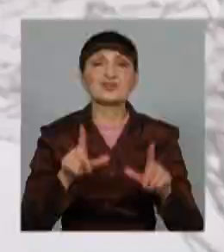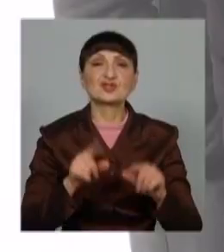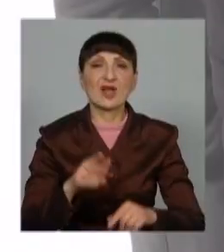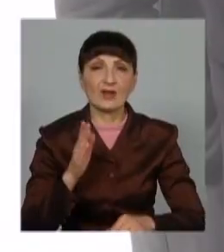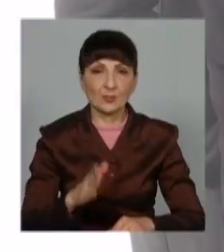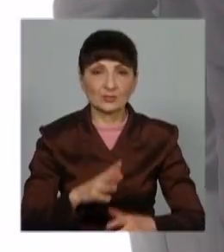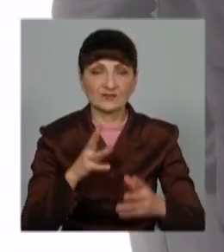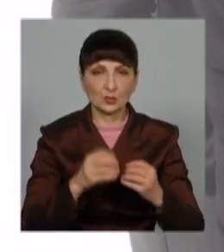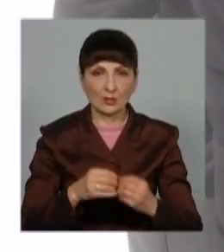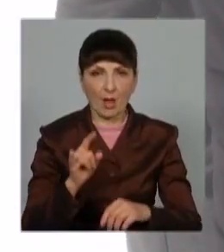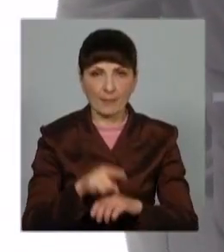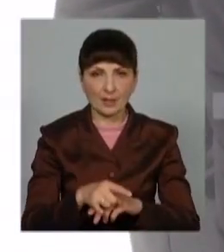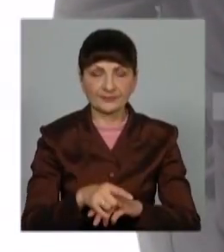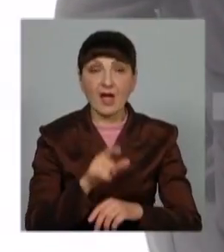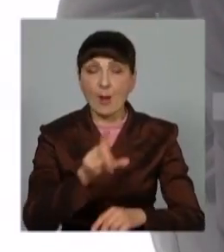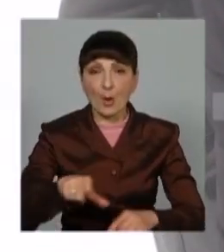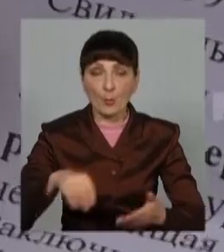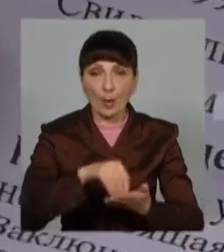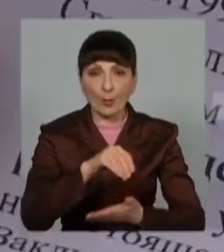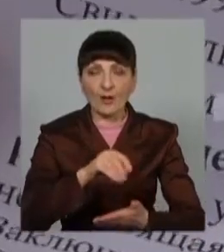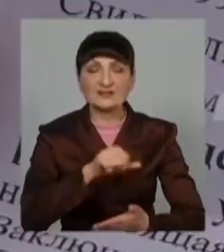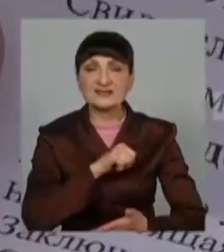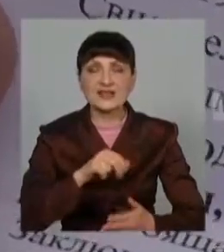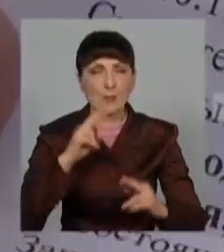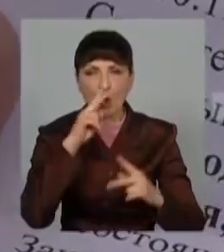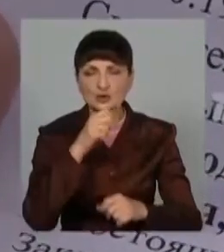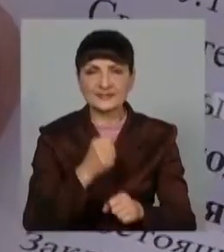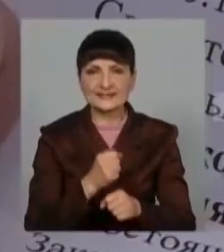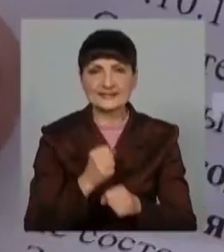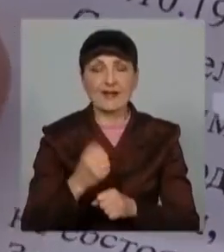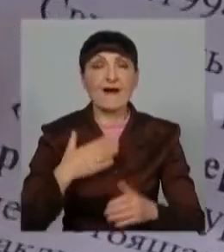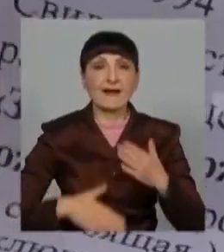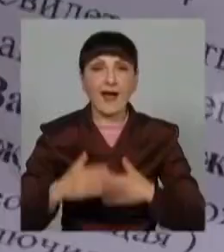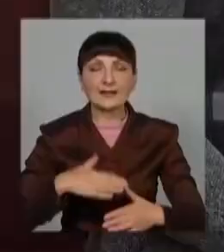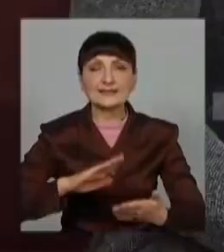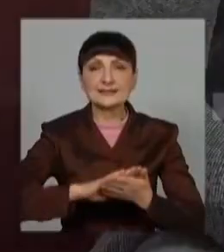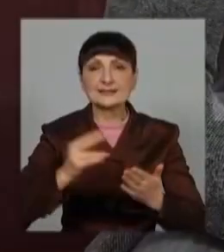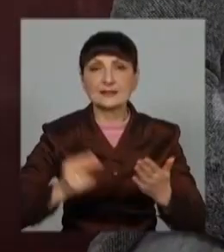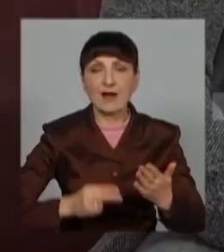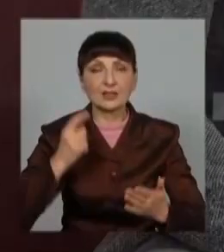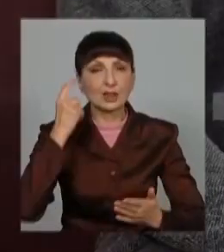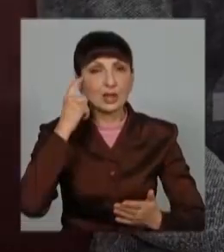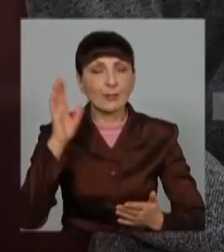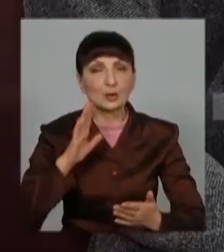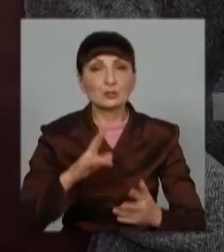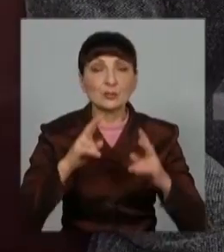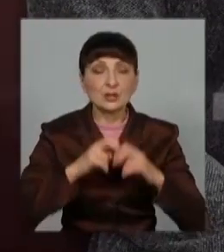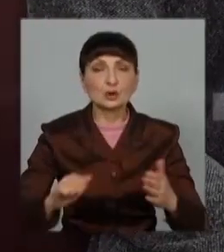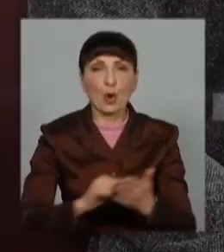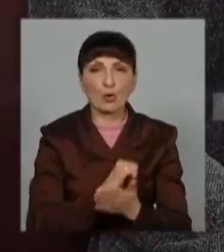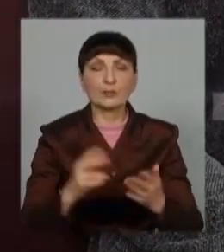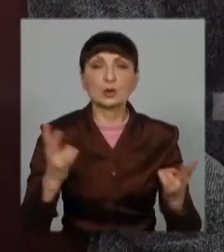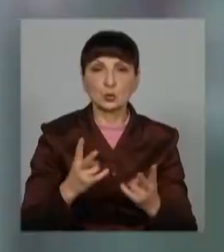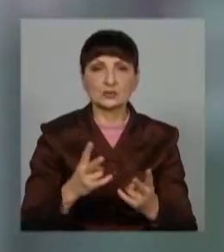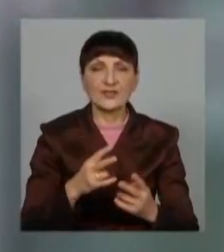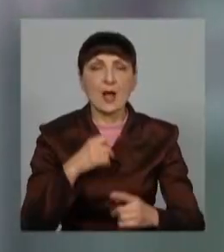как выяснилось покупатели и сами допустили роковую ошибку на радостях от заключенной сделки не подумали перепроверь и документы по